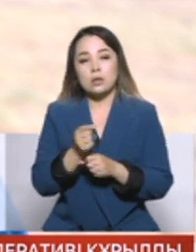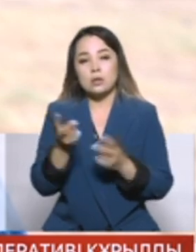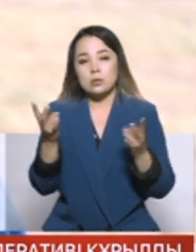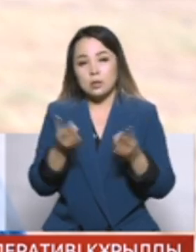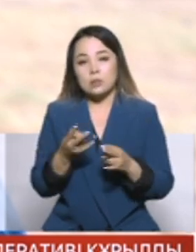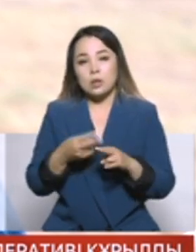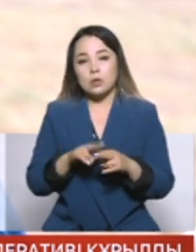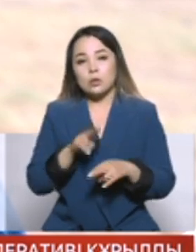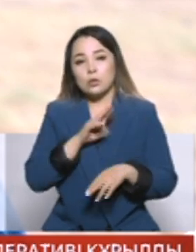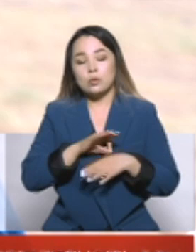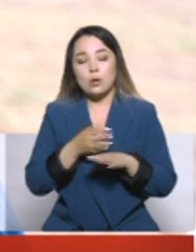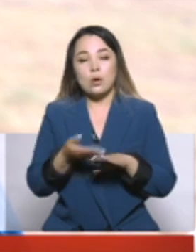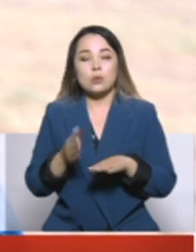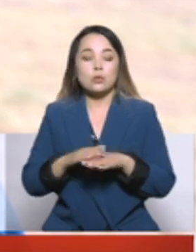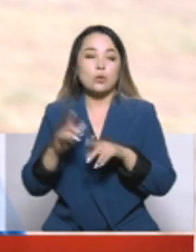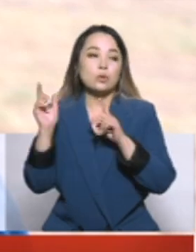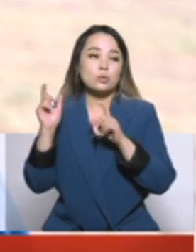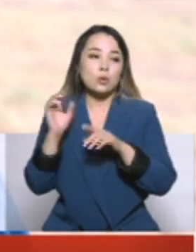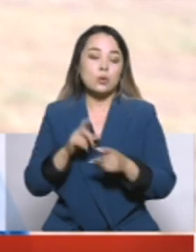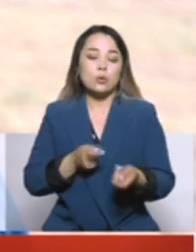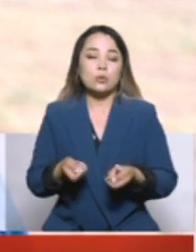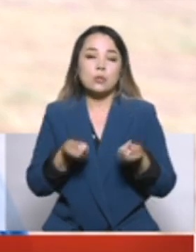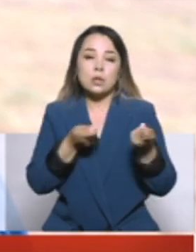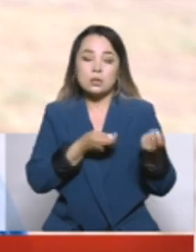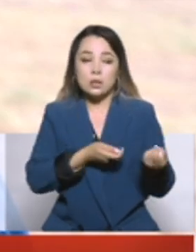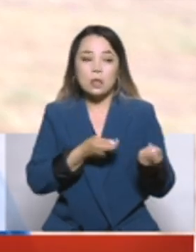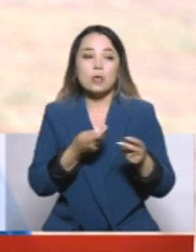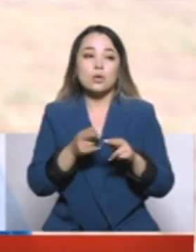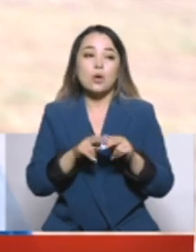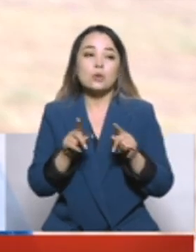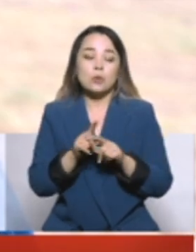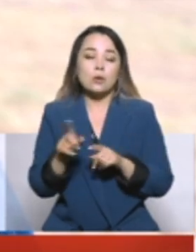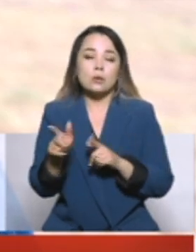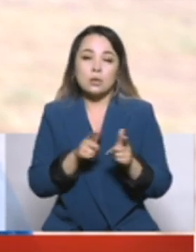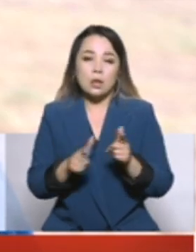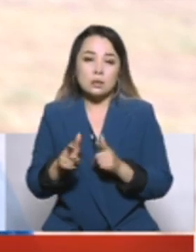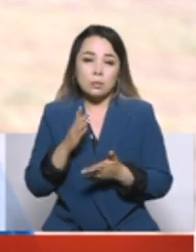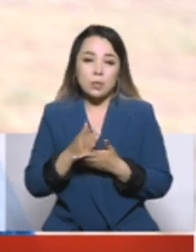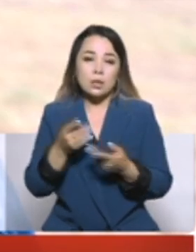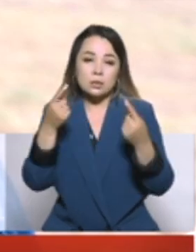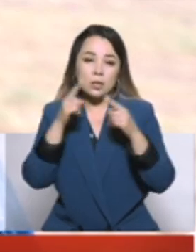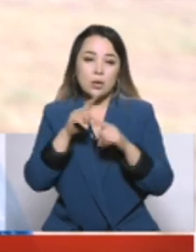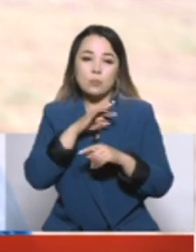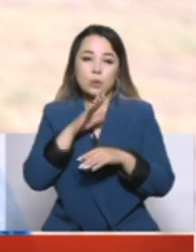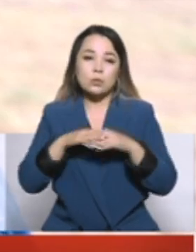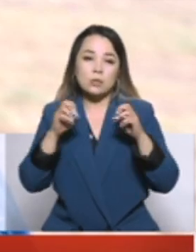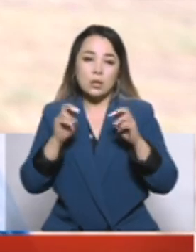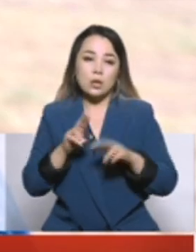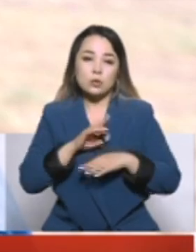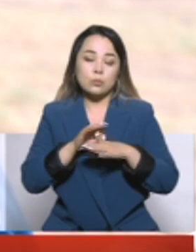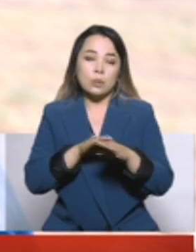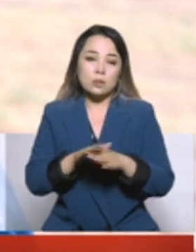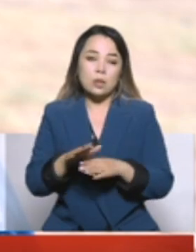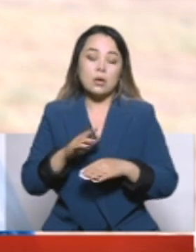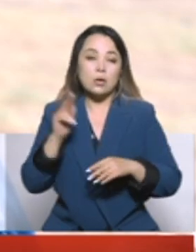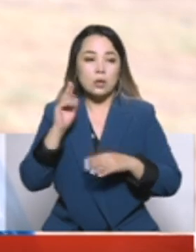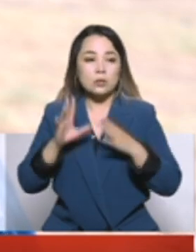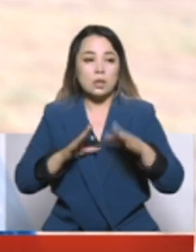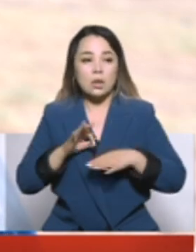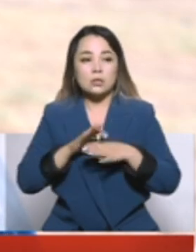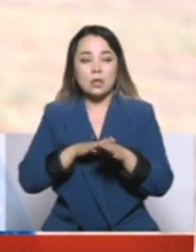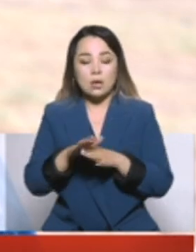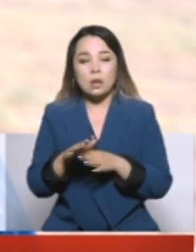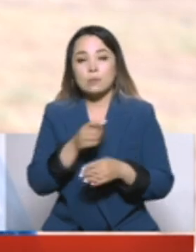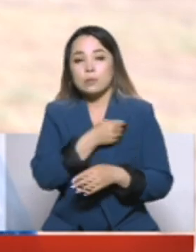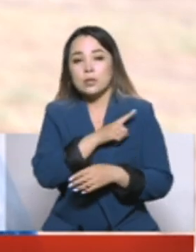жұмыстың қиындығы ауыр жүк көтеретін, эскалаторлы, дәнекерлейтін өте көп техника мен мамандар жұмылдырылады. Бүгінгі жаттығуда олардың